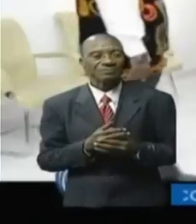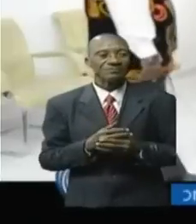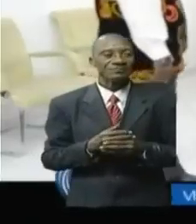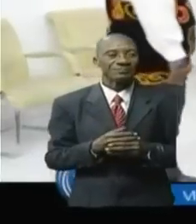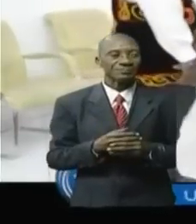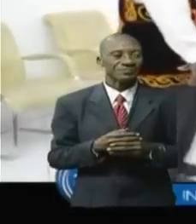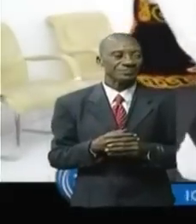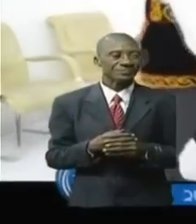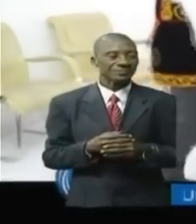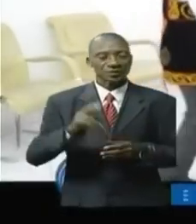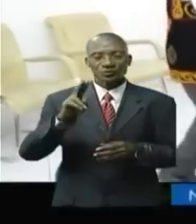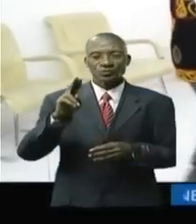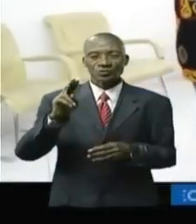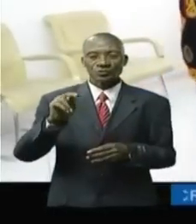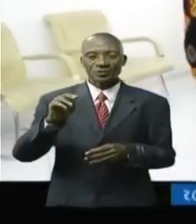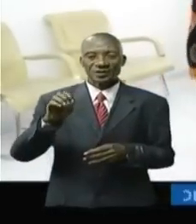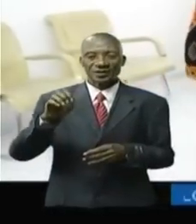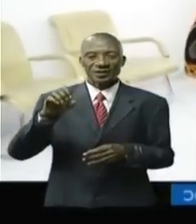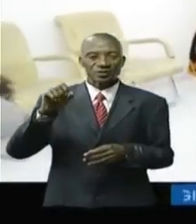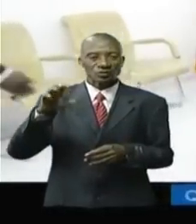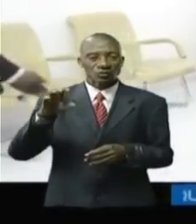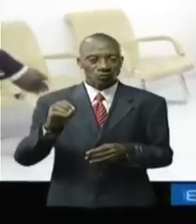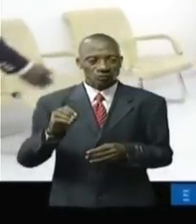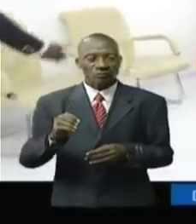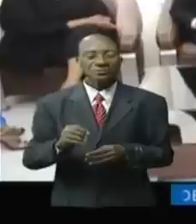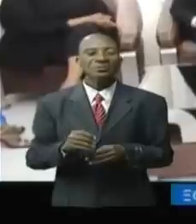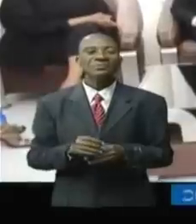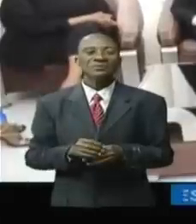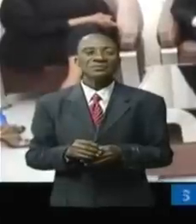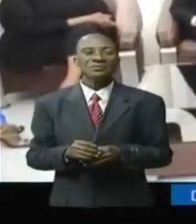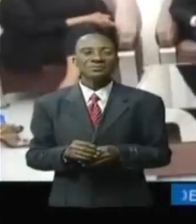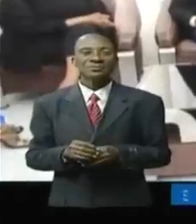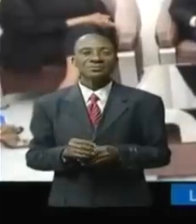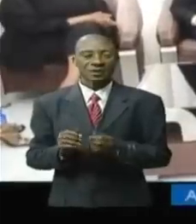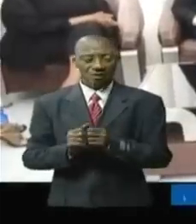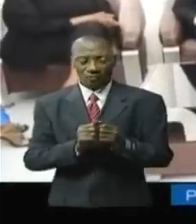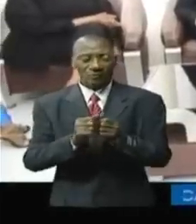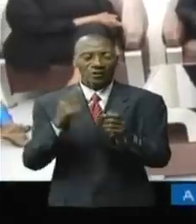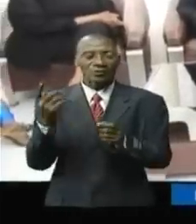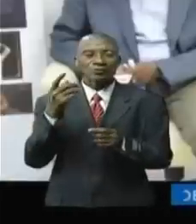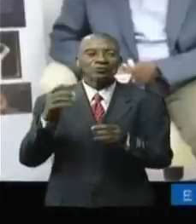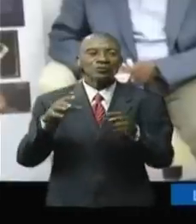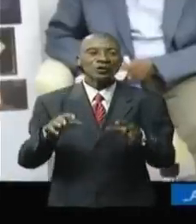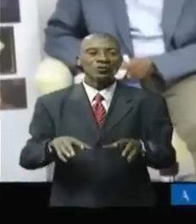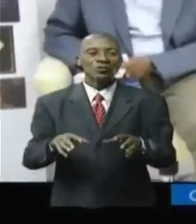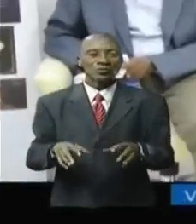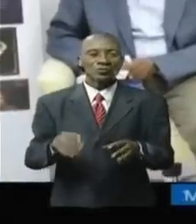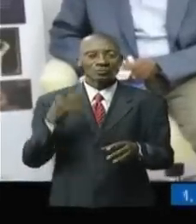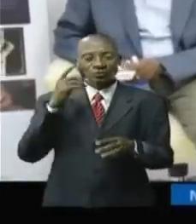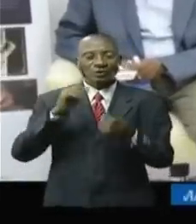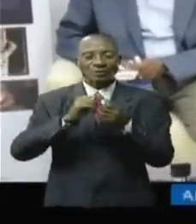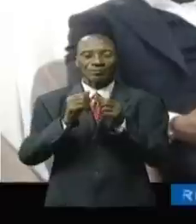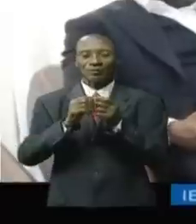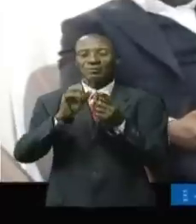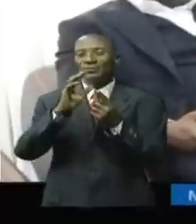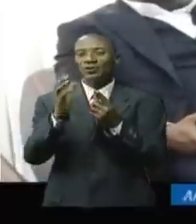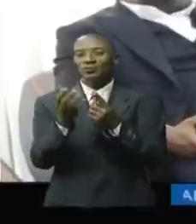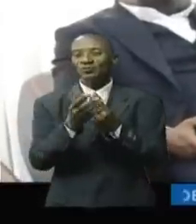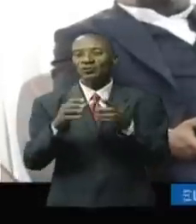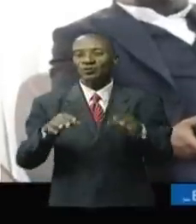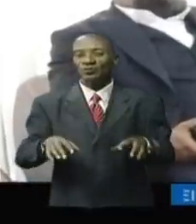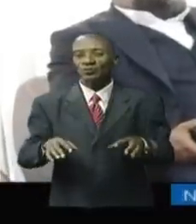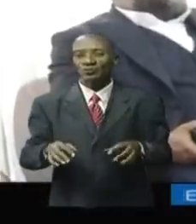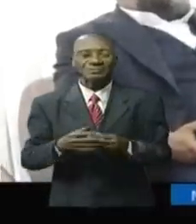l'UNESCO aux côtés de la RDC pour la revalorisation de son riche patrimoine culturel n'est plus à démontrer. Le chef